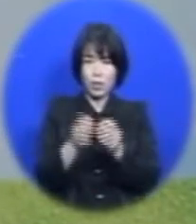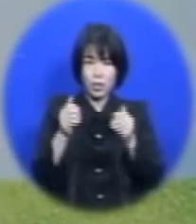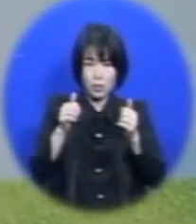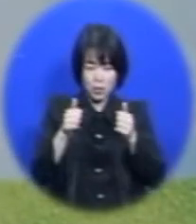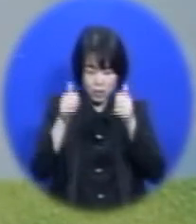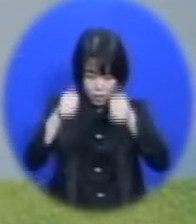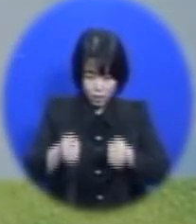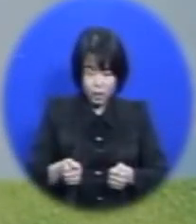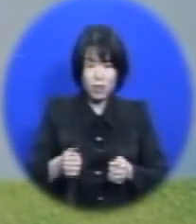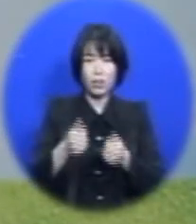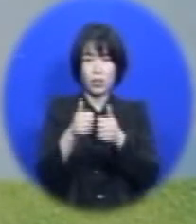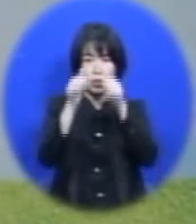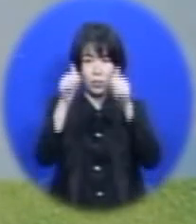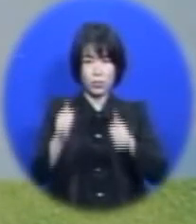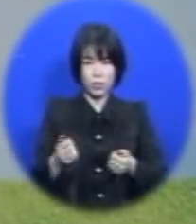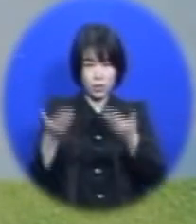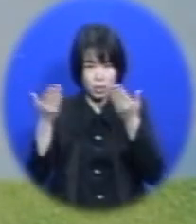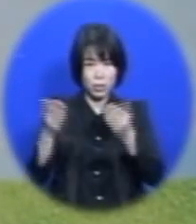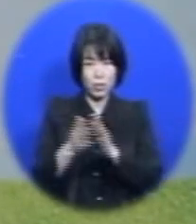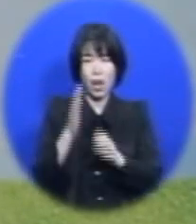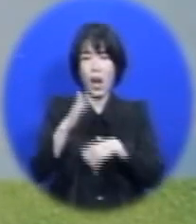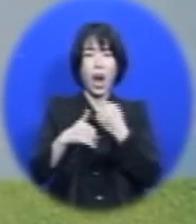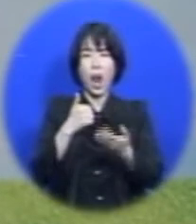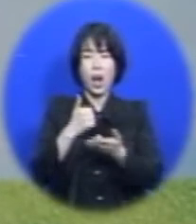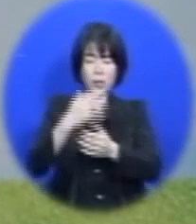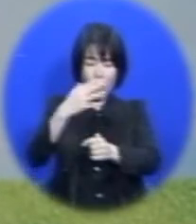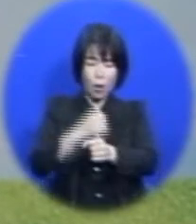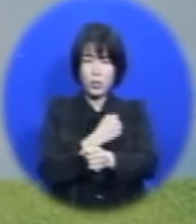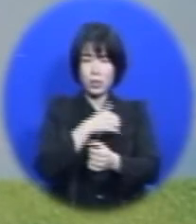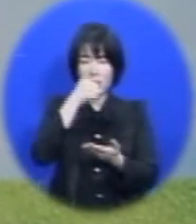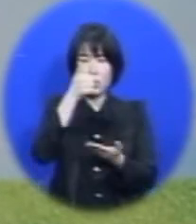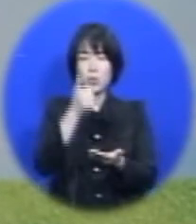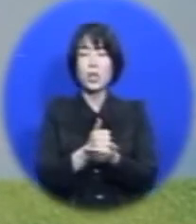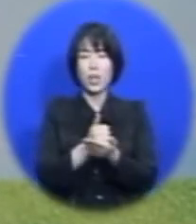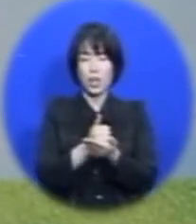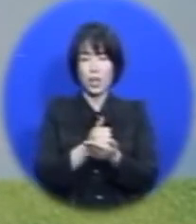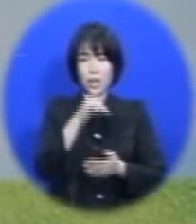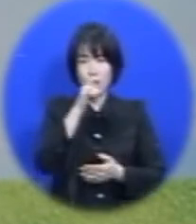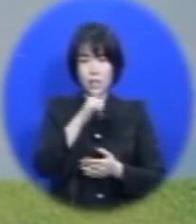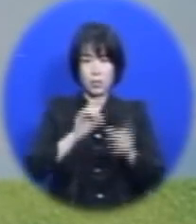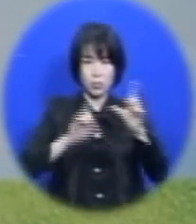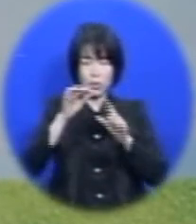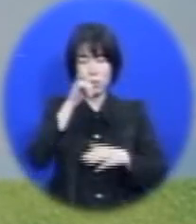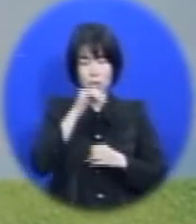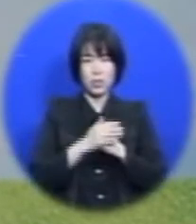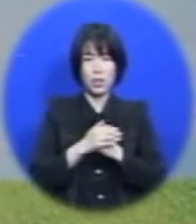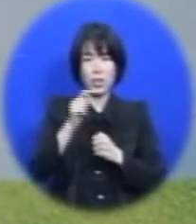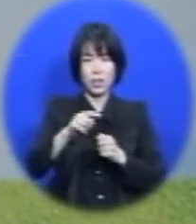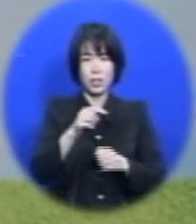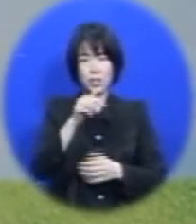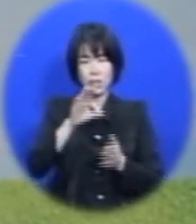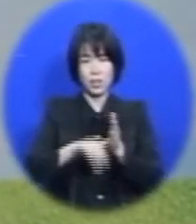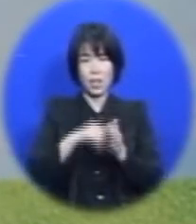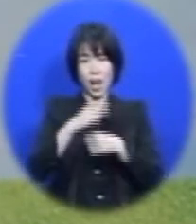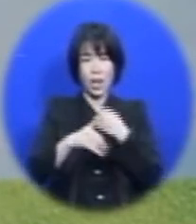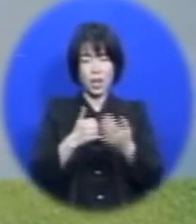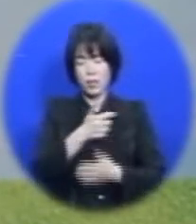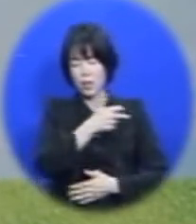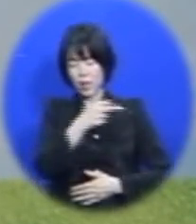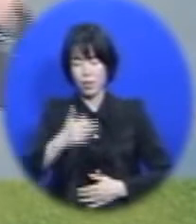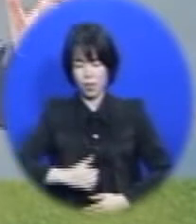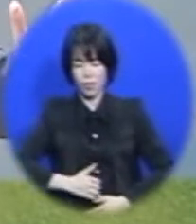섬기면서 그 하나님 앞에 엄청난 죄를 지었던 장면이 나옵니다. 그때 하나님이 대노하셨어요.